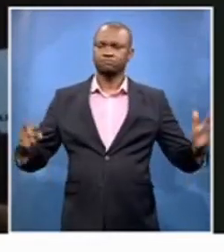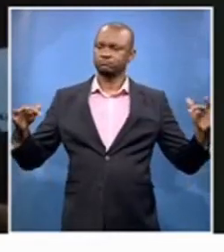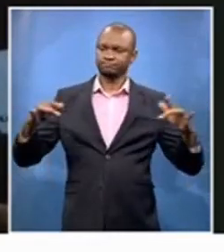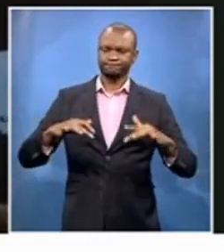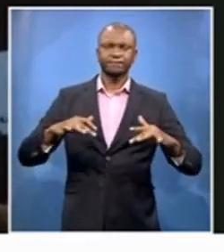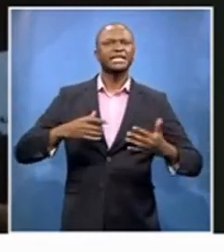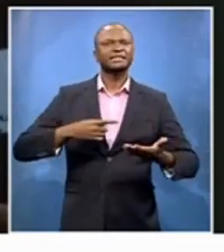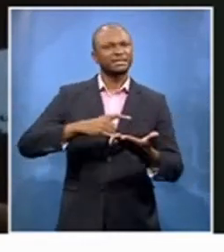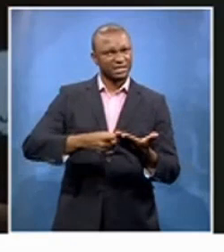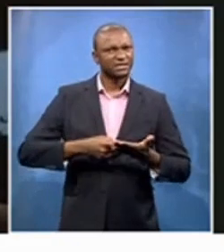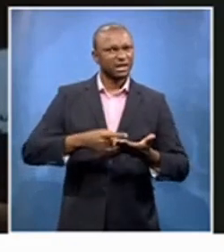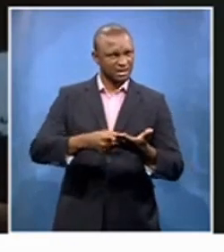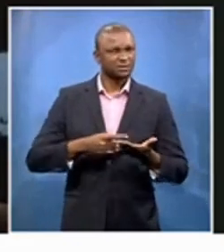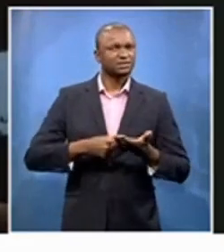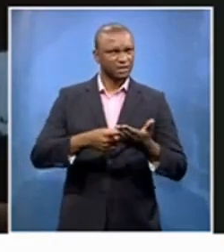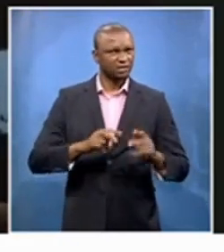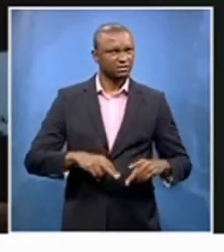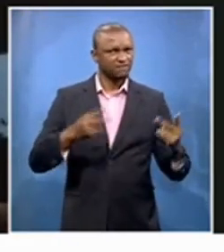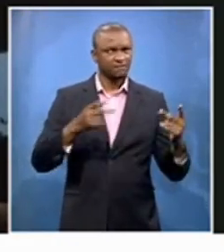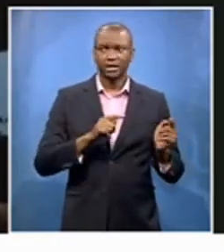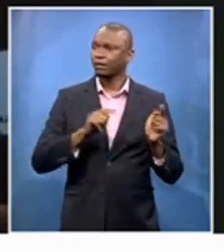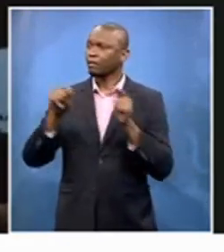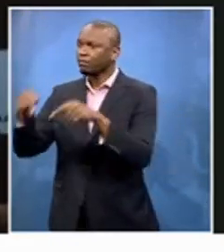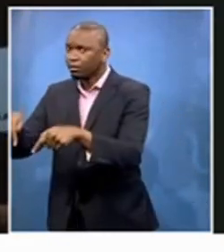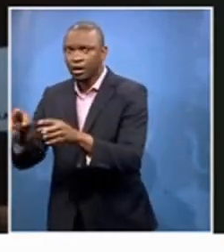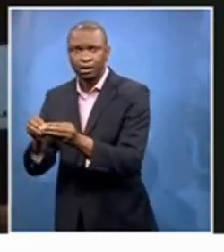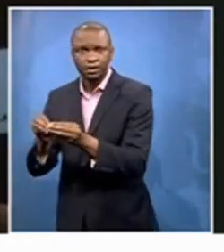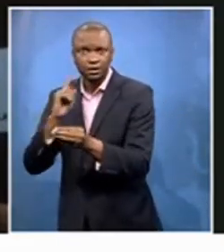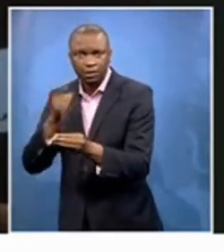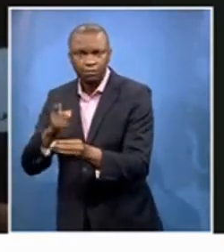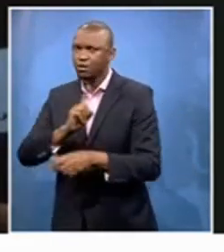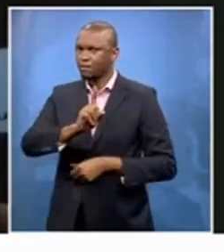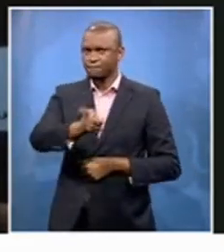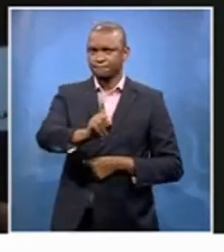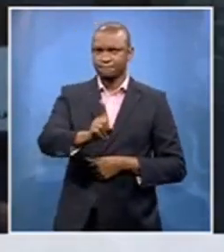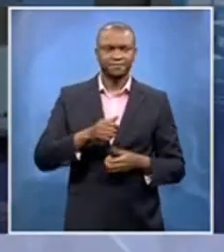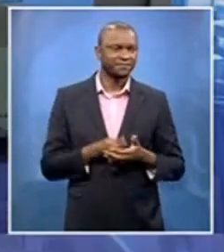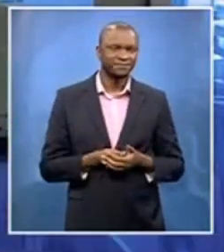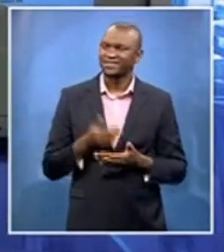liphuma kanjani kule nkinga yetinkundla kuya kuma-party dispensation kangwane